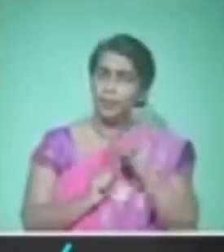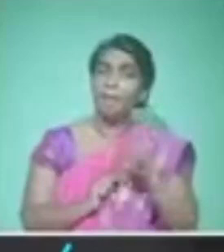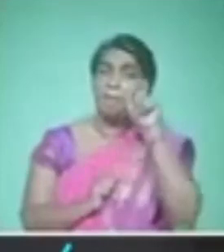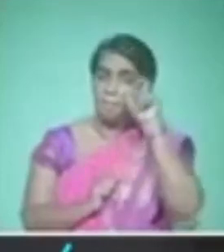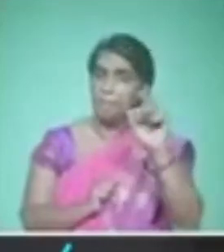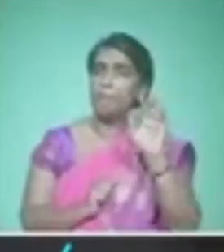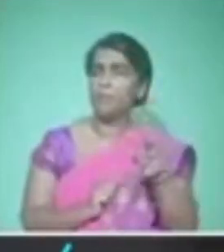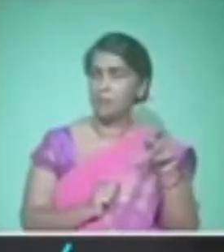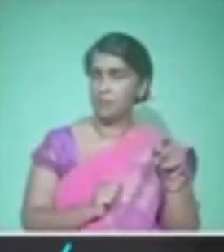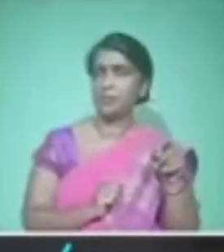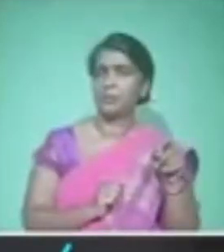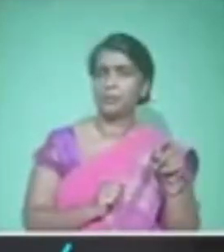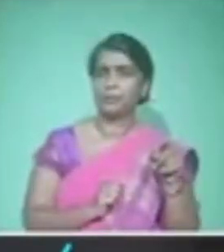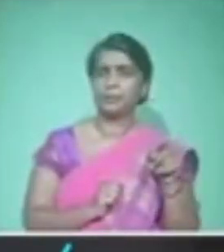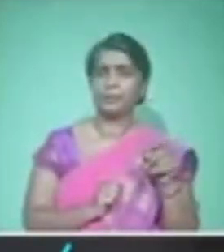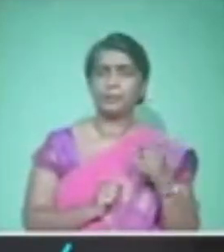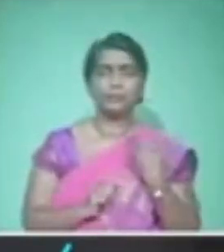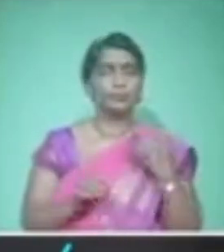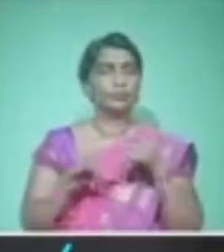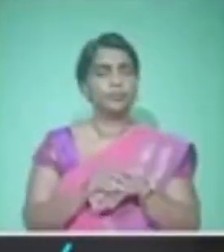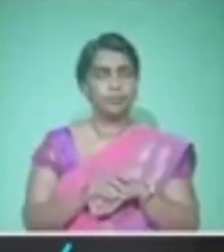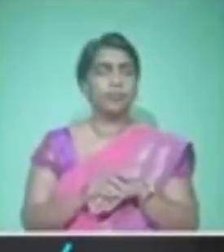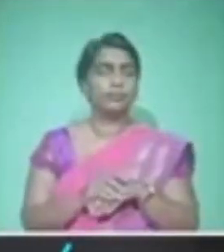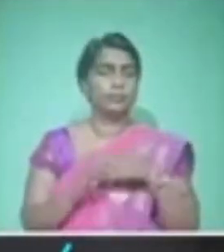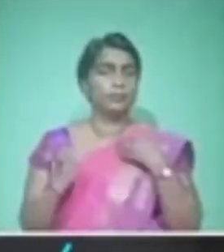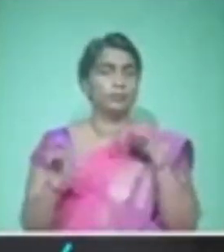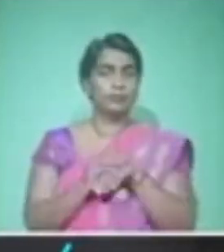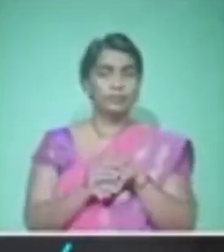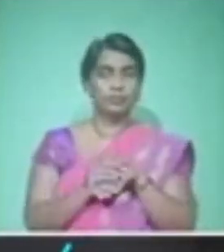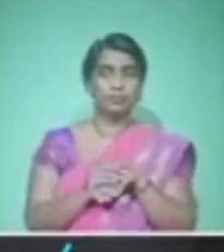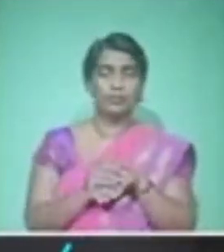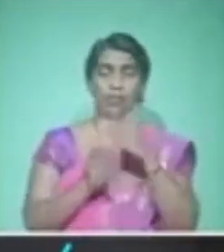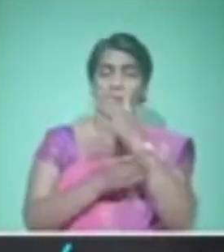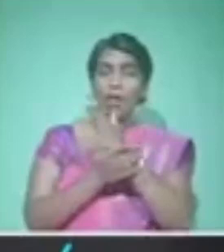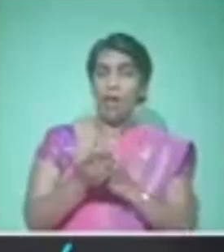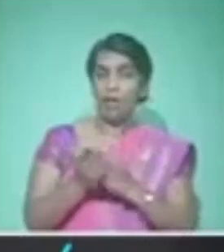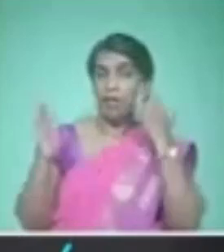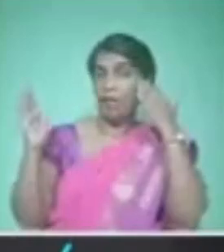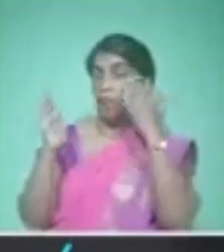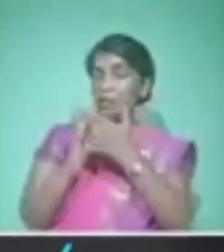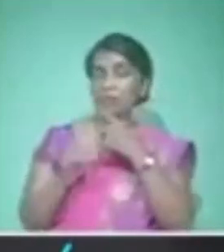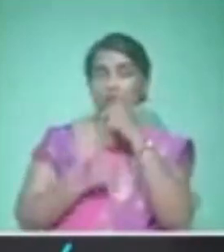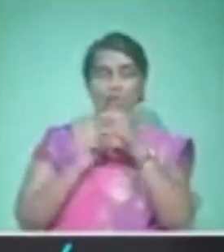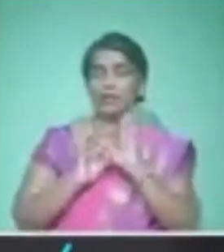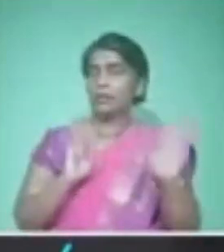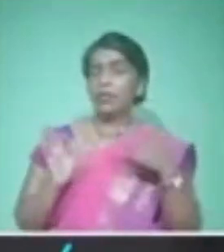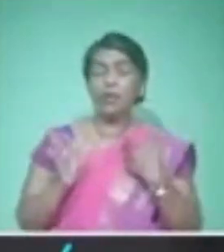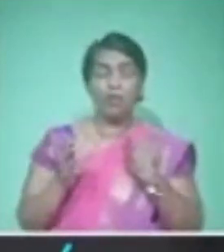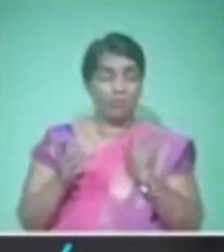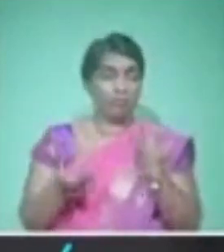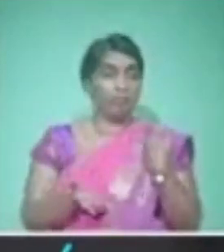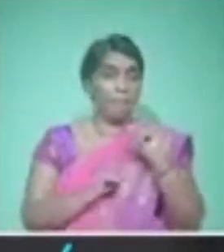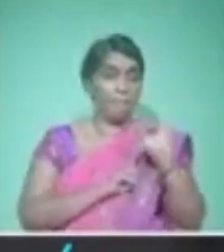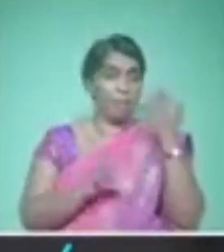බලන්න ඕනේ. මොකද අපි මෙතන නැගිටලා ඉන්නේ හරිද? කොටසක් වෙනුවෙන් කතා කරන්න නෙමෙයි. අපි මෙතන නැගිටලා